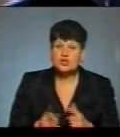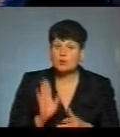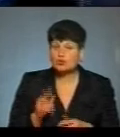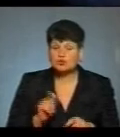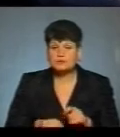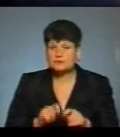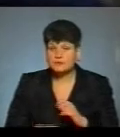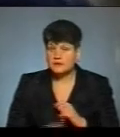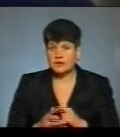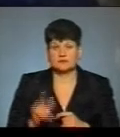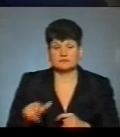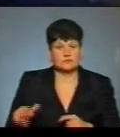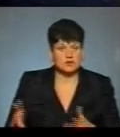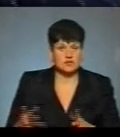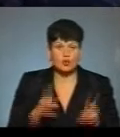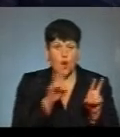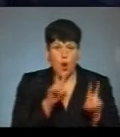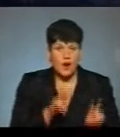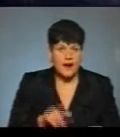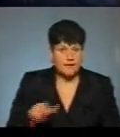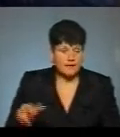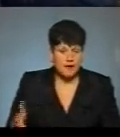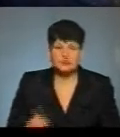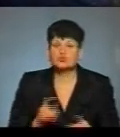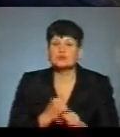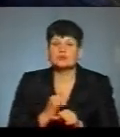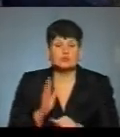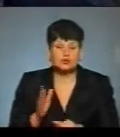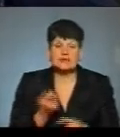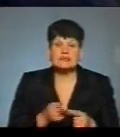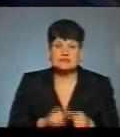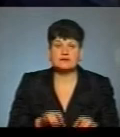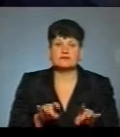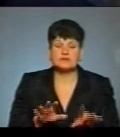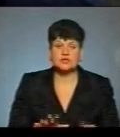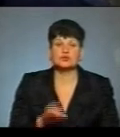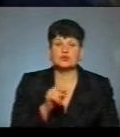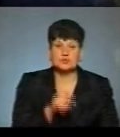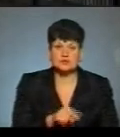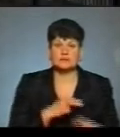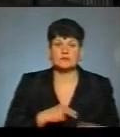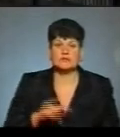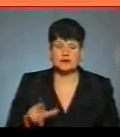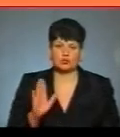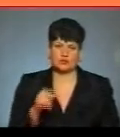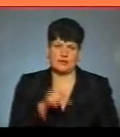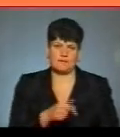тестувати пацієнтів, чи будуть їх оглядати, чи ще якісь речі робити, це визначить той персонал, який тут буде працювати.